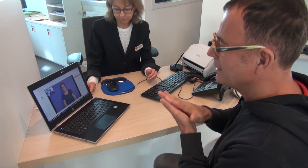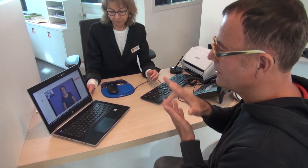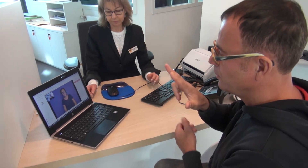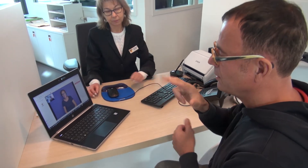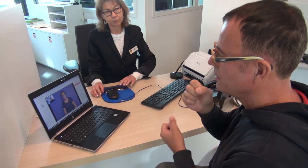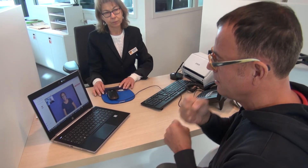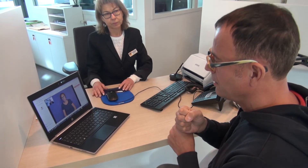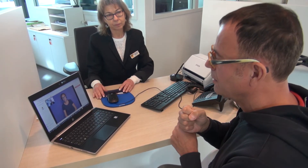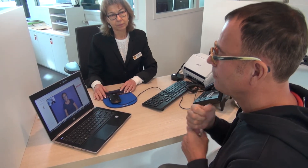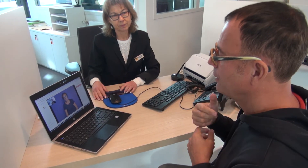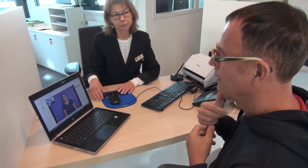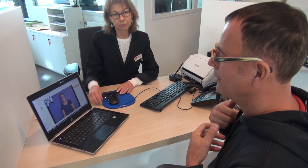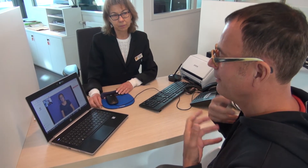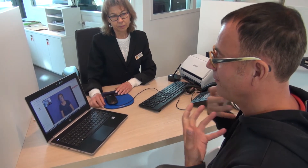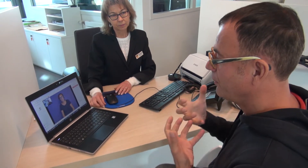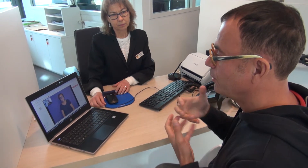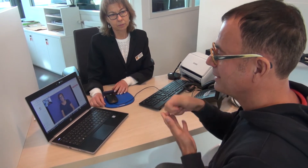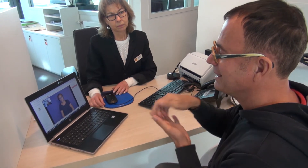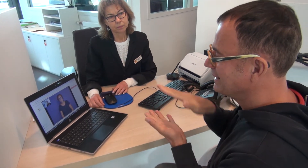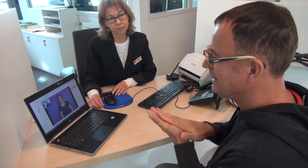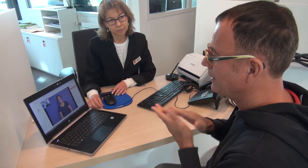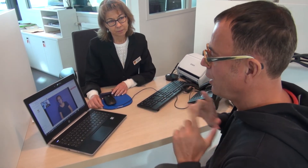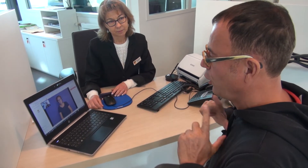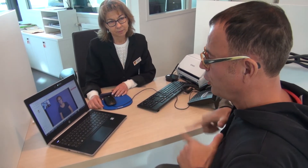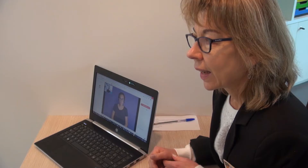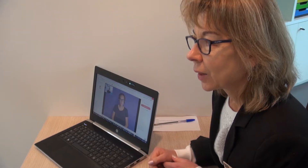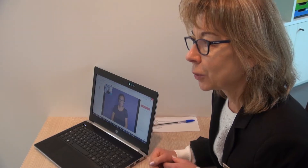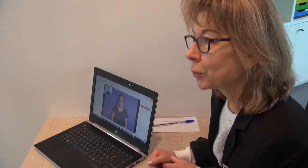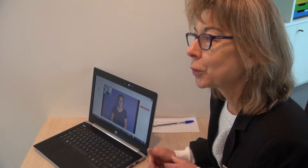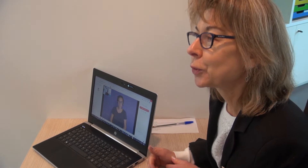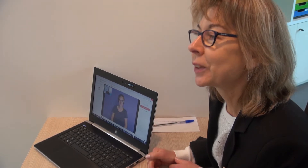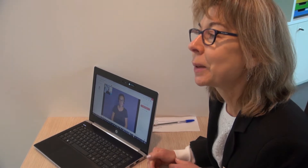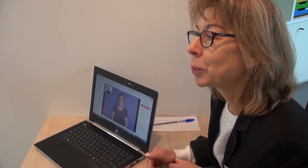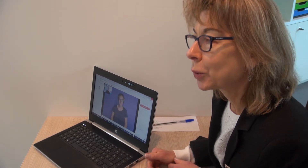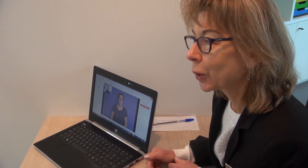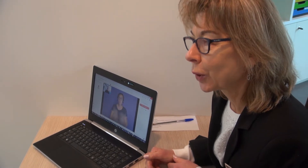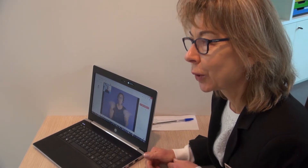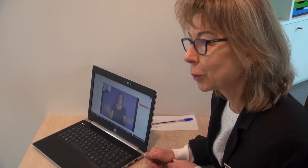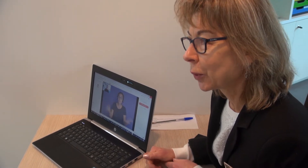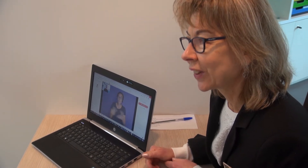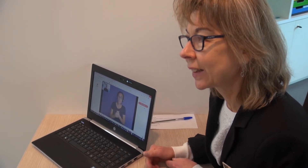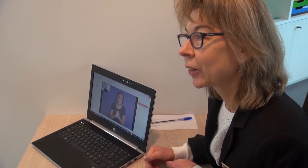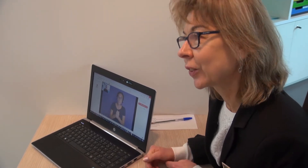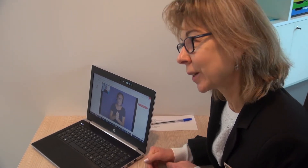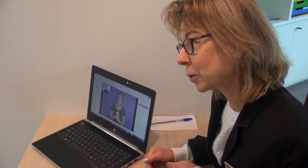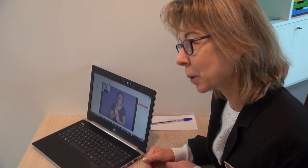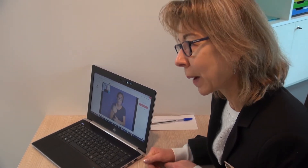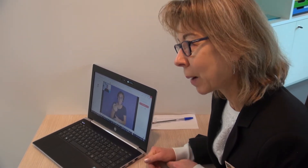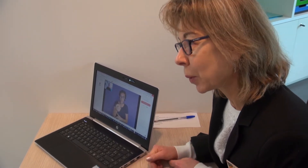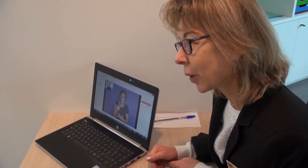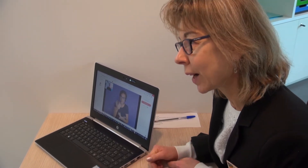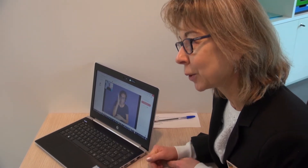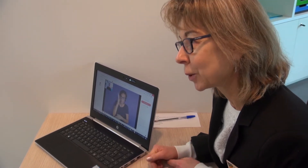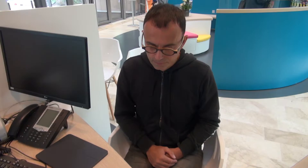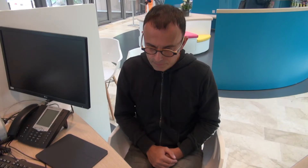des personnes sourdes et malentendantes dans ces différents points. Donc vous venez pour demander des renseignements